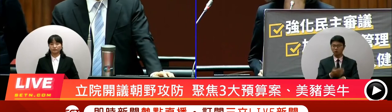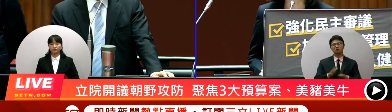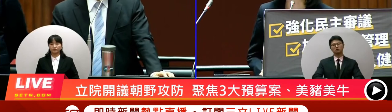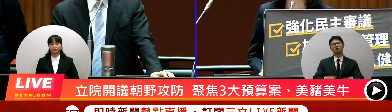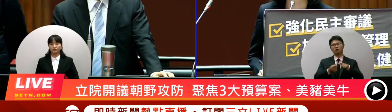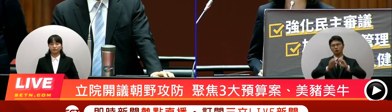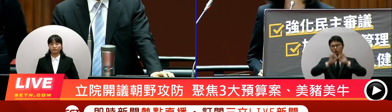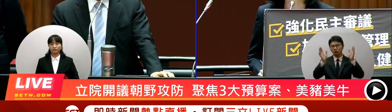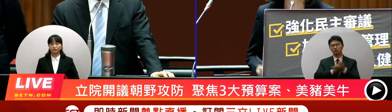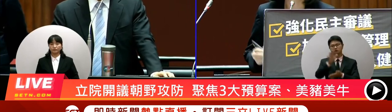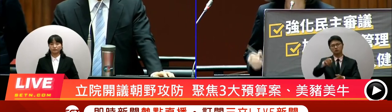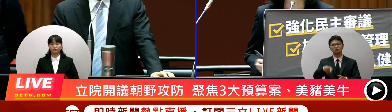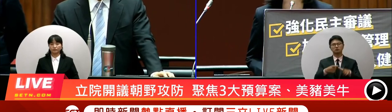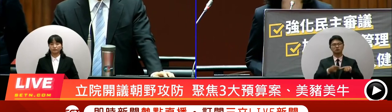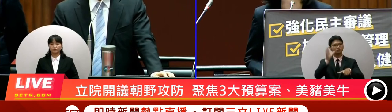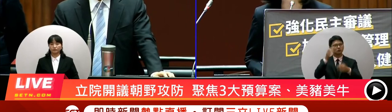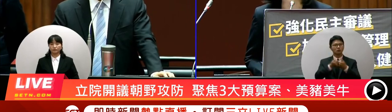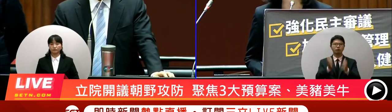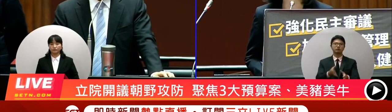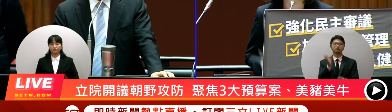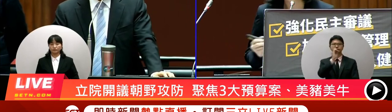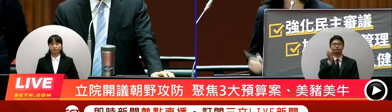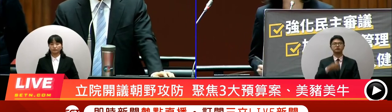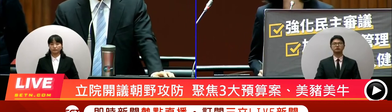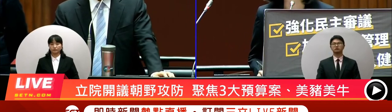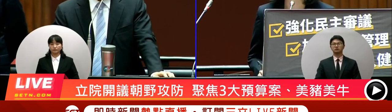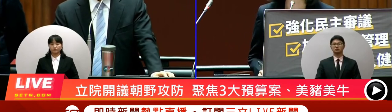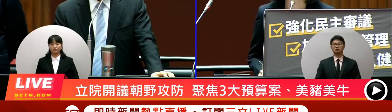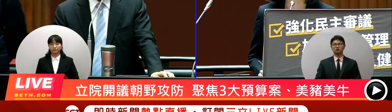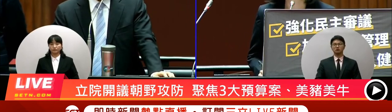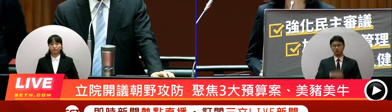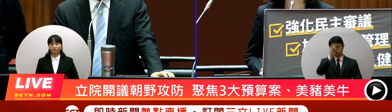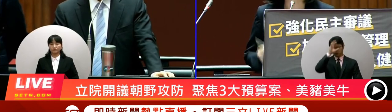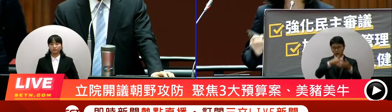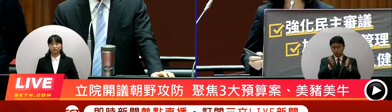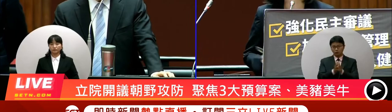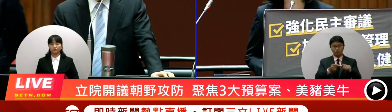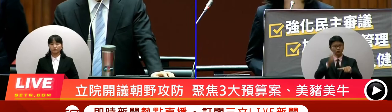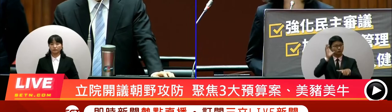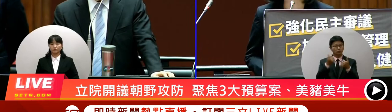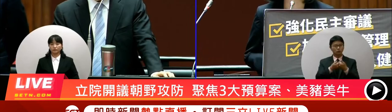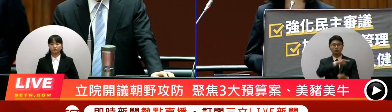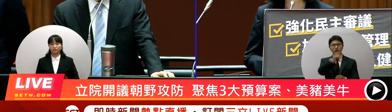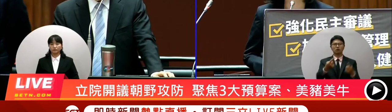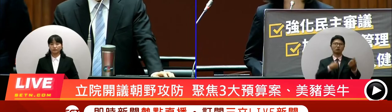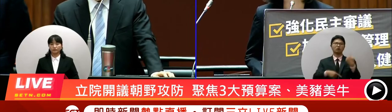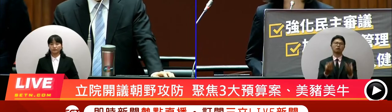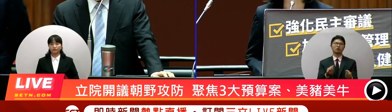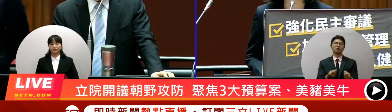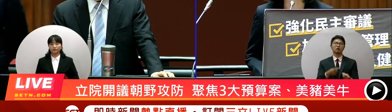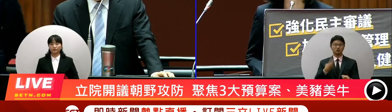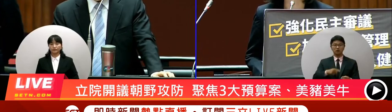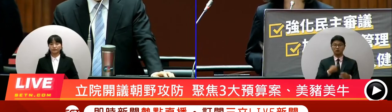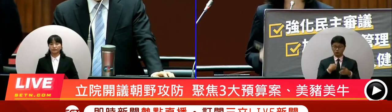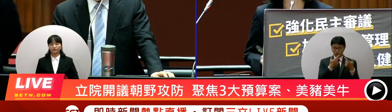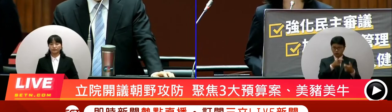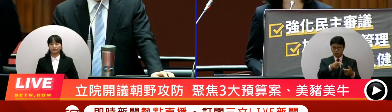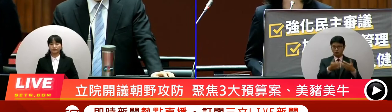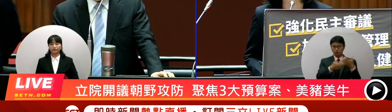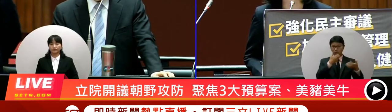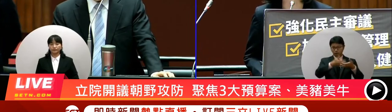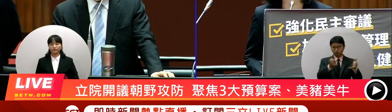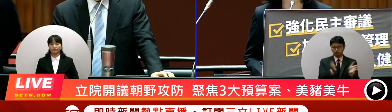其实并没有主办公听会，那其他各党团举办公听会也都没有办法参加嘛？那是不是能够配合卫福部以及行政院的时间来举办，你们自己来